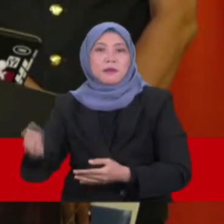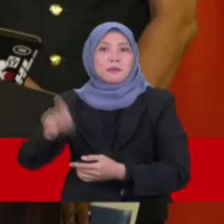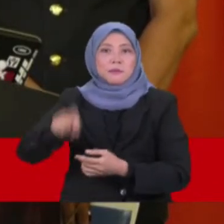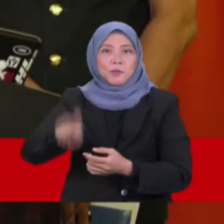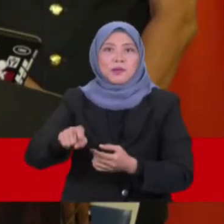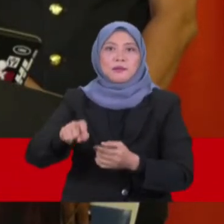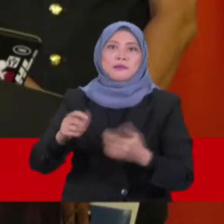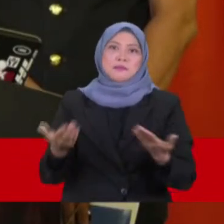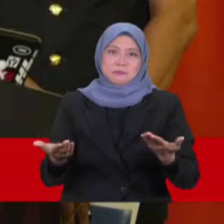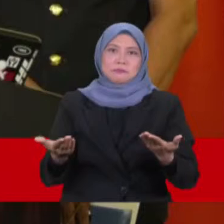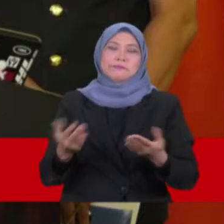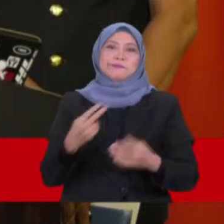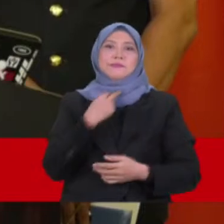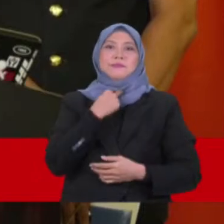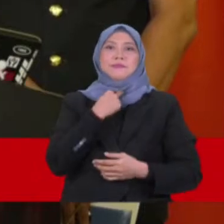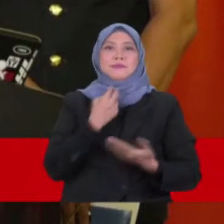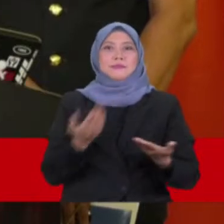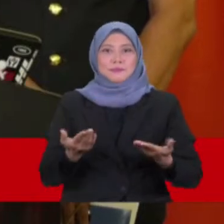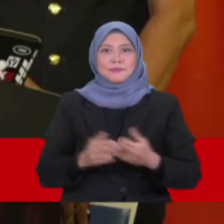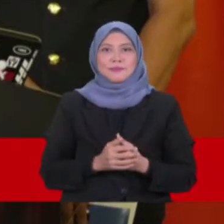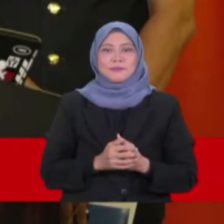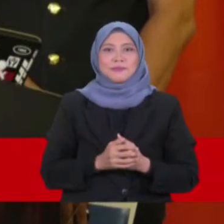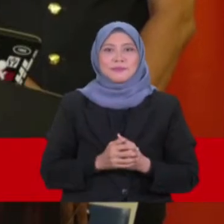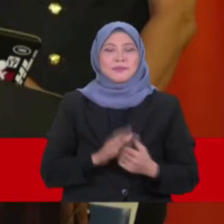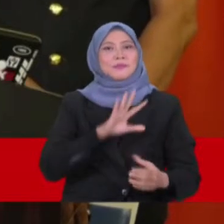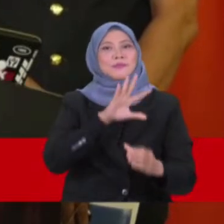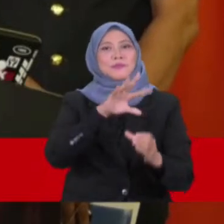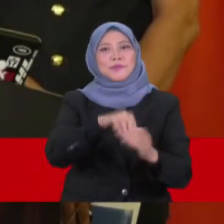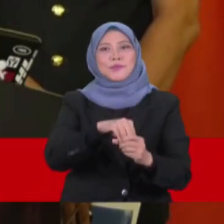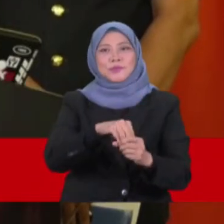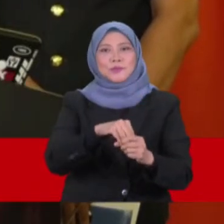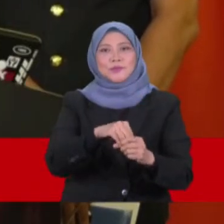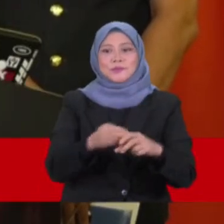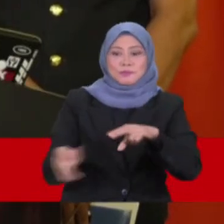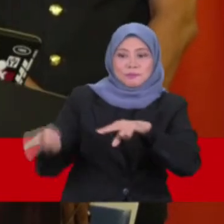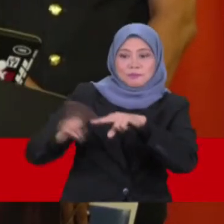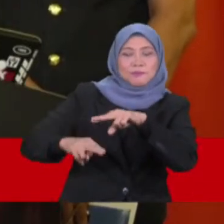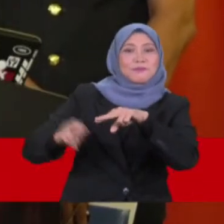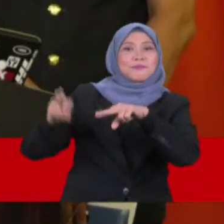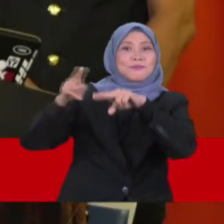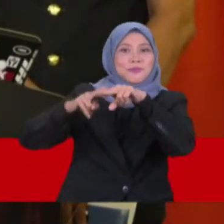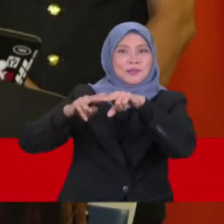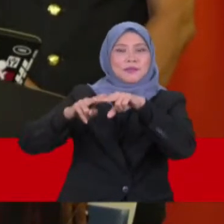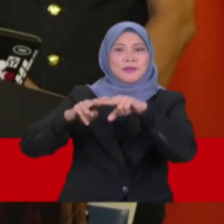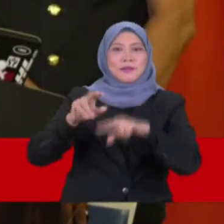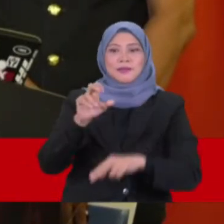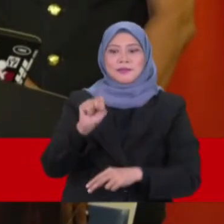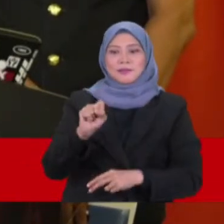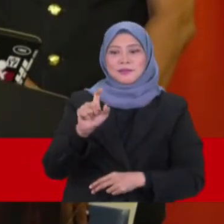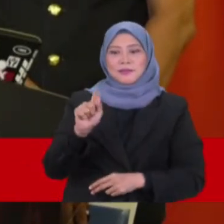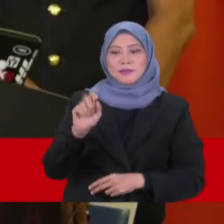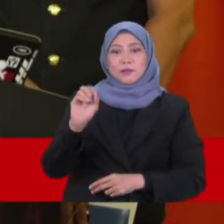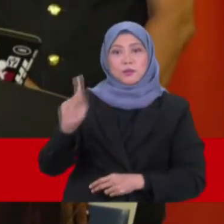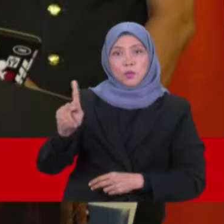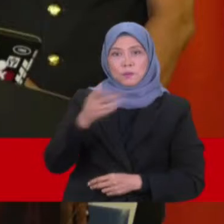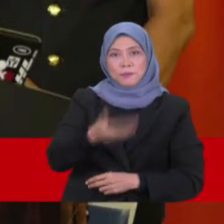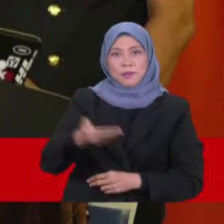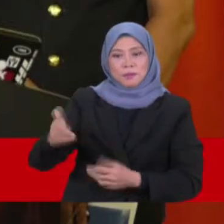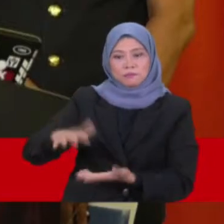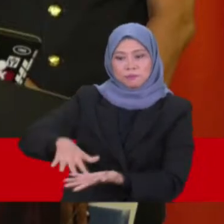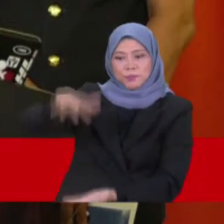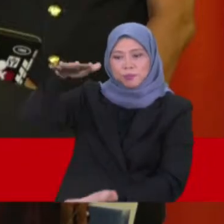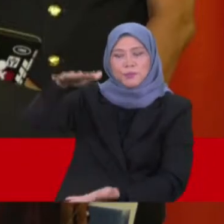tersebut. Dan ini termasuklah dari segi peningkatan stok maupun perancangan